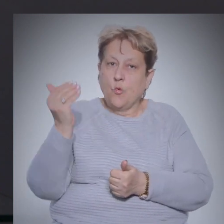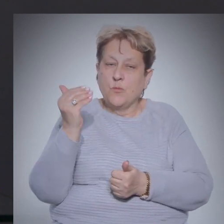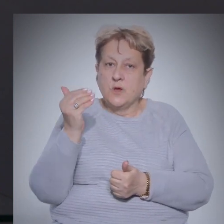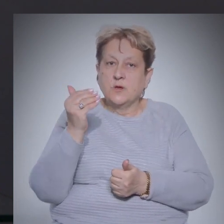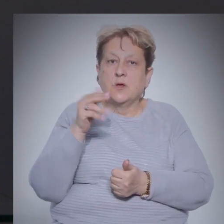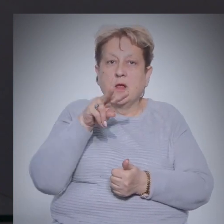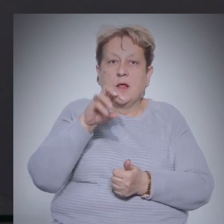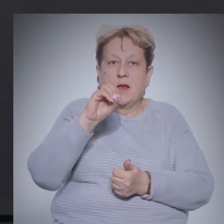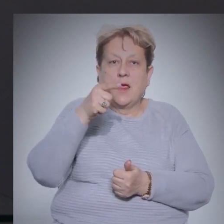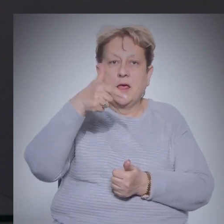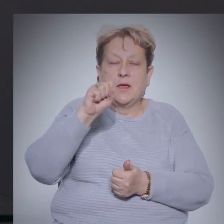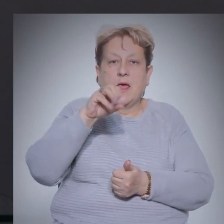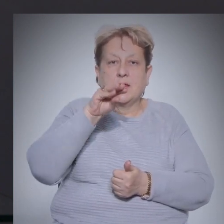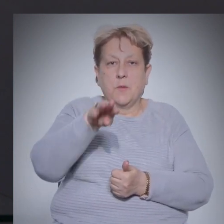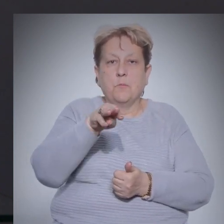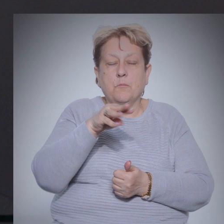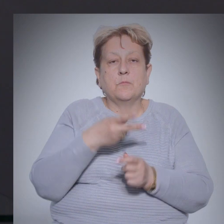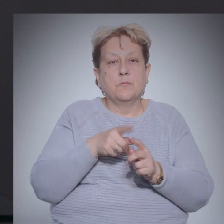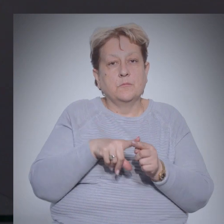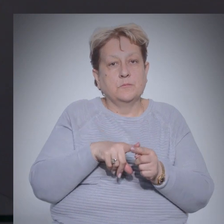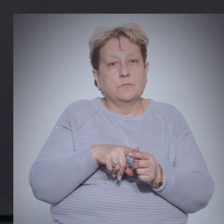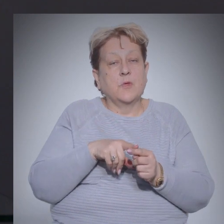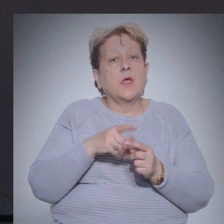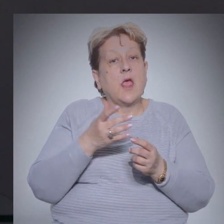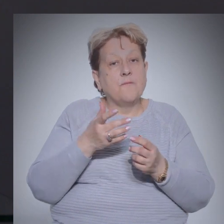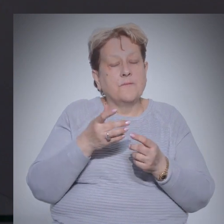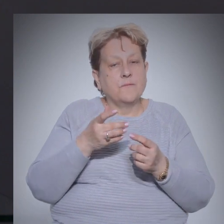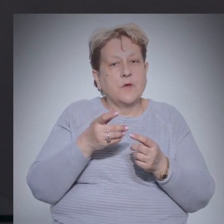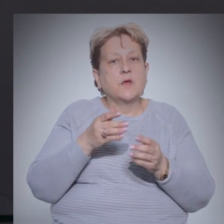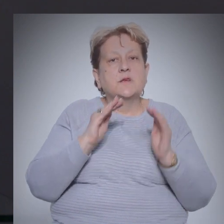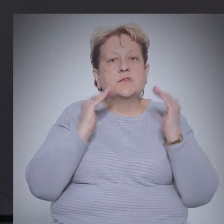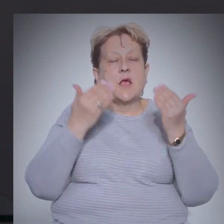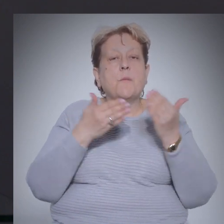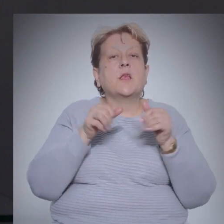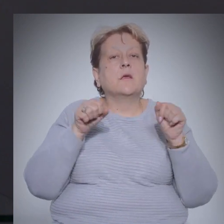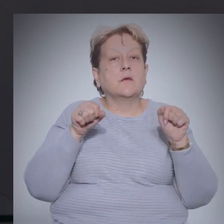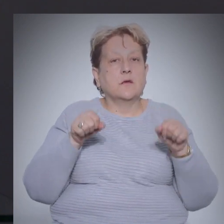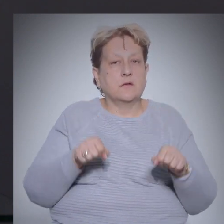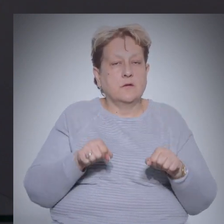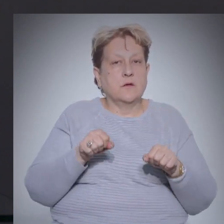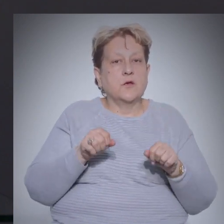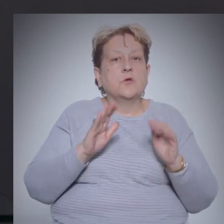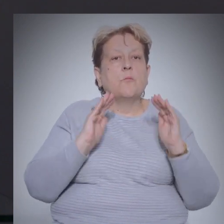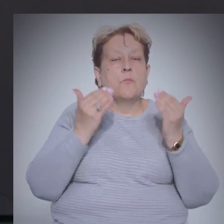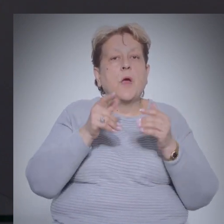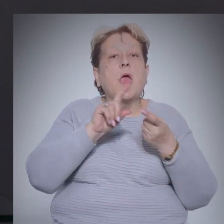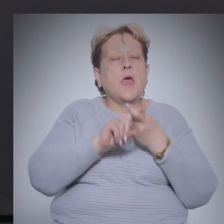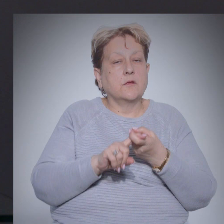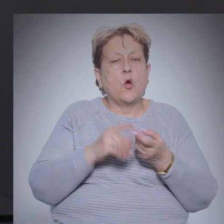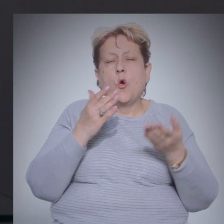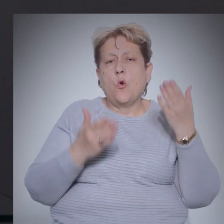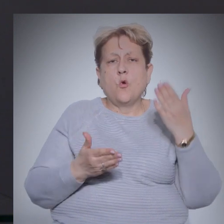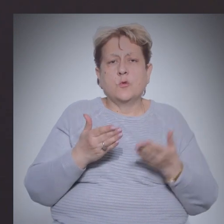պետության կողումից է հետապնդվող լեգիցիմ շահի և ձերնարկված իրավունքը սամանապակող